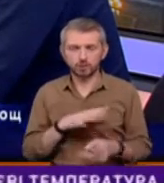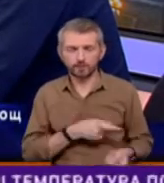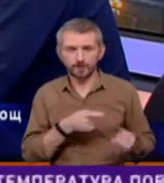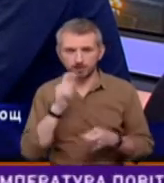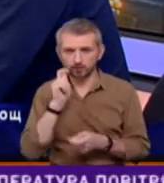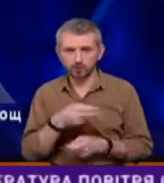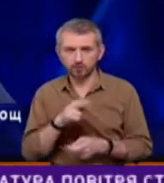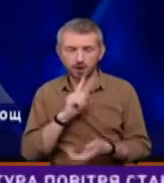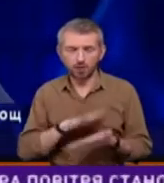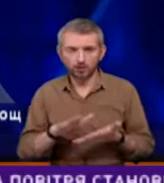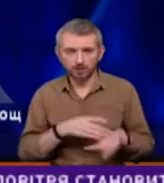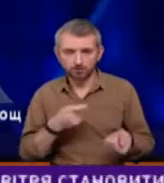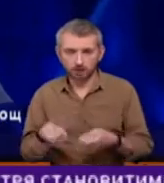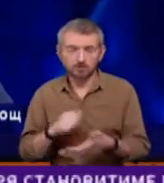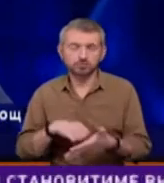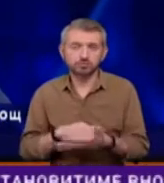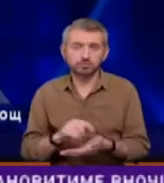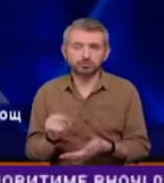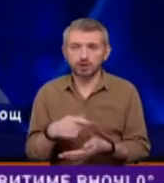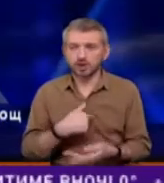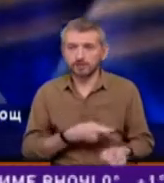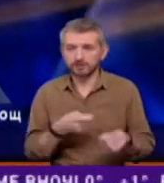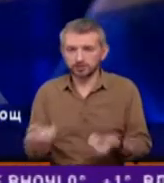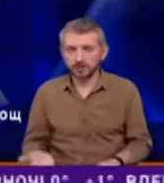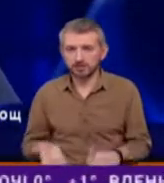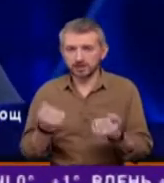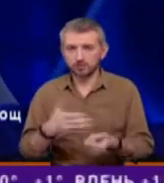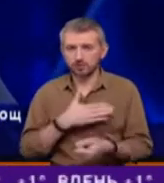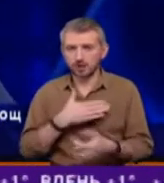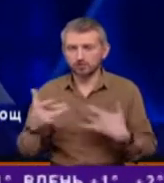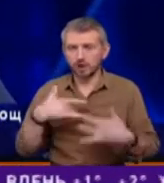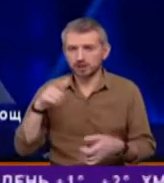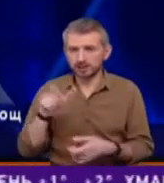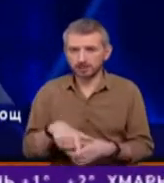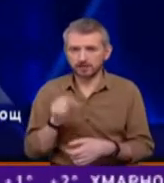Україну для контрабанди, і він мотивував тим, що, ну як, я ж везу на підтримку нашого артиста